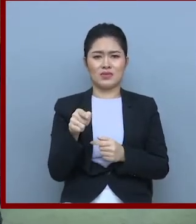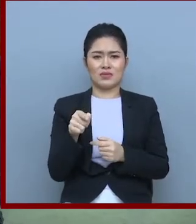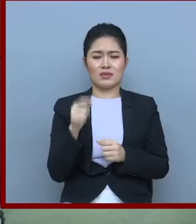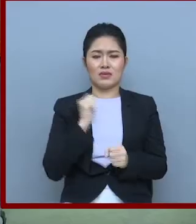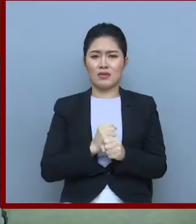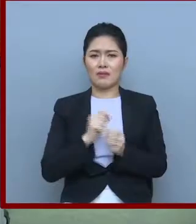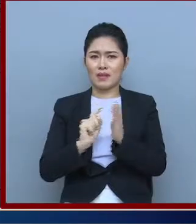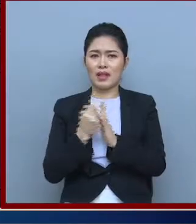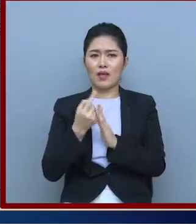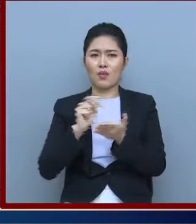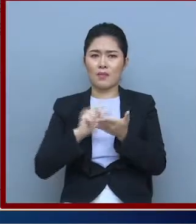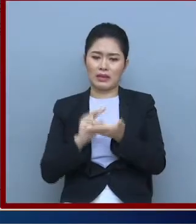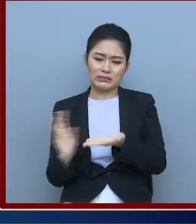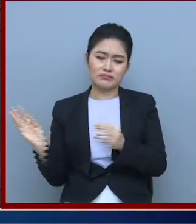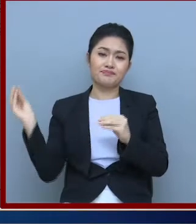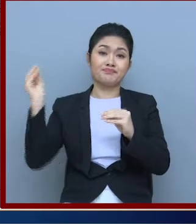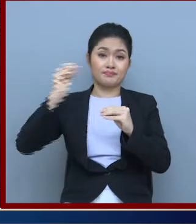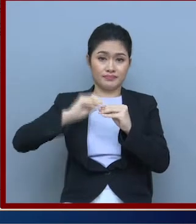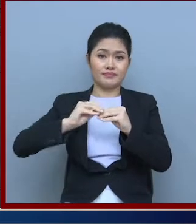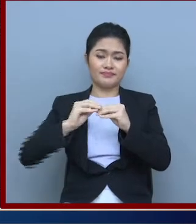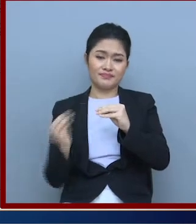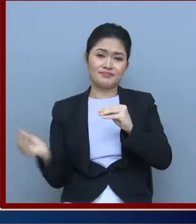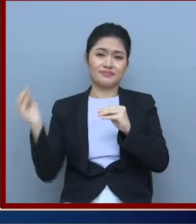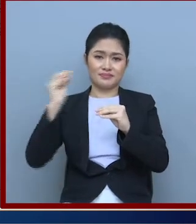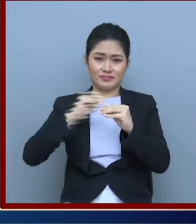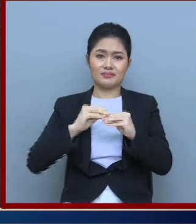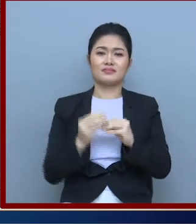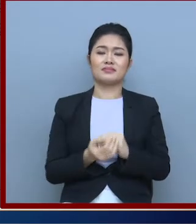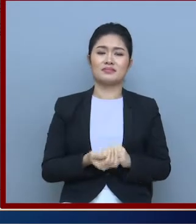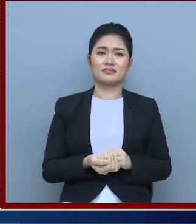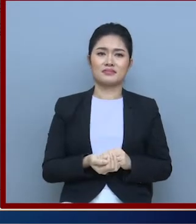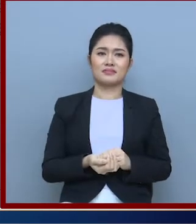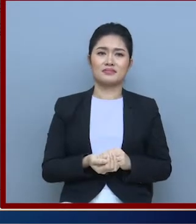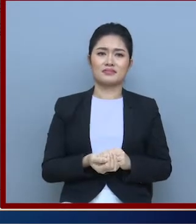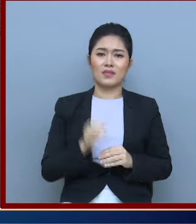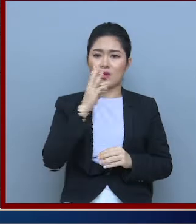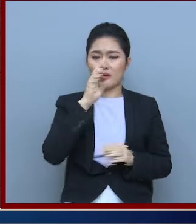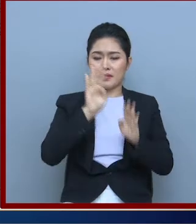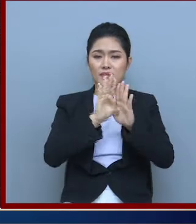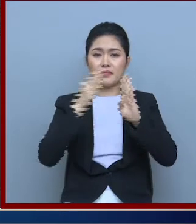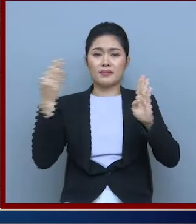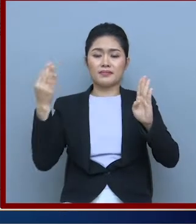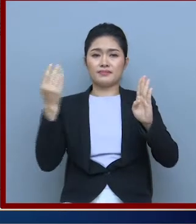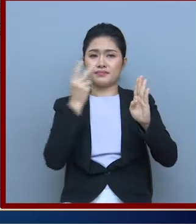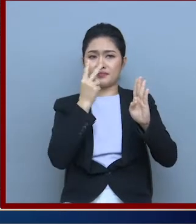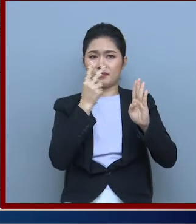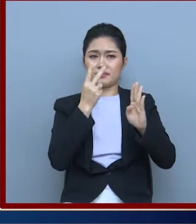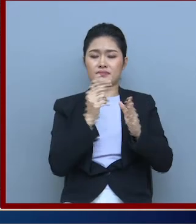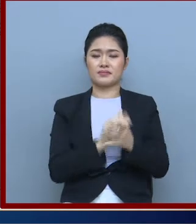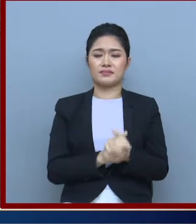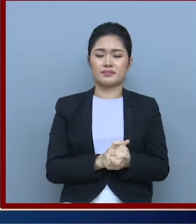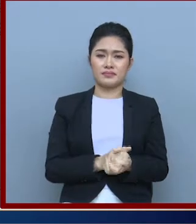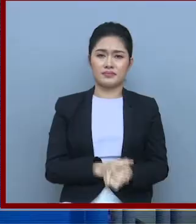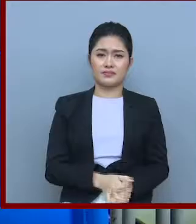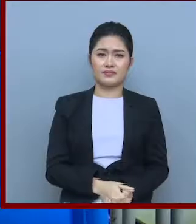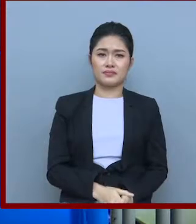การแอดบอร์ดเข้าไปก่อนนะครับเดี๋ยวผมจะเปิดที่ตัว Arduino เลย